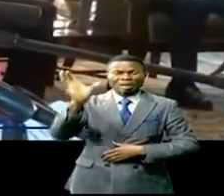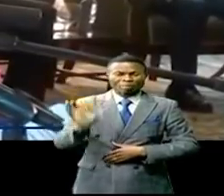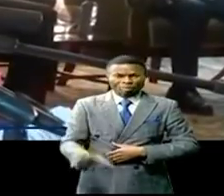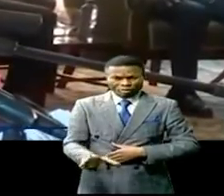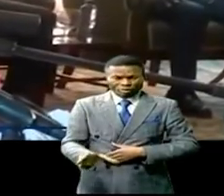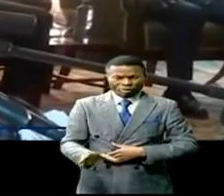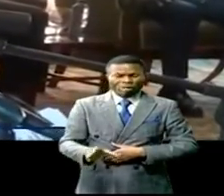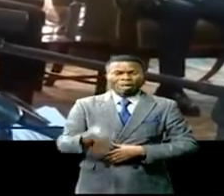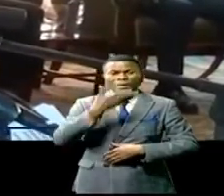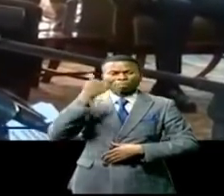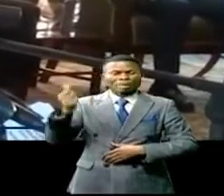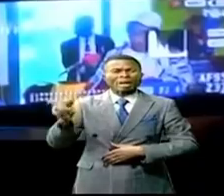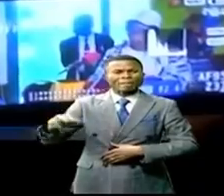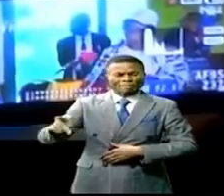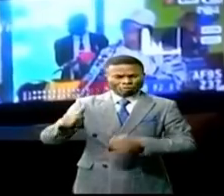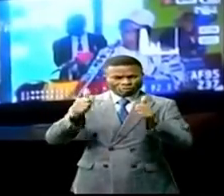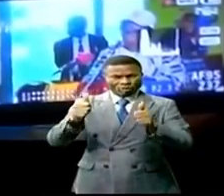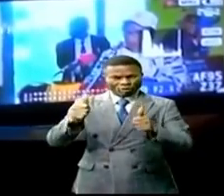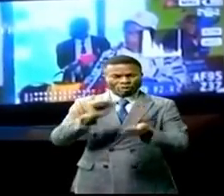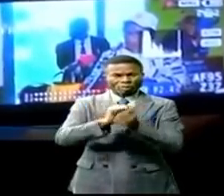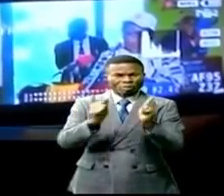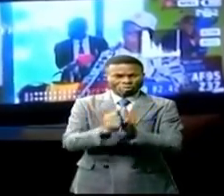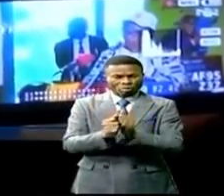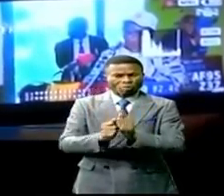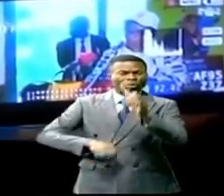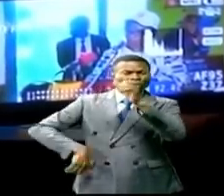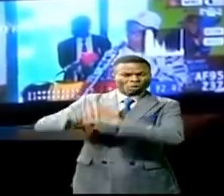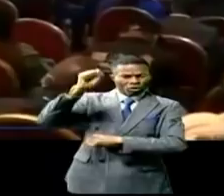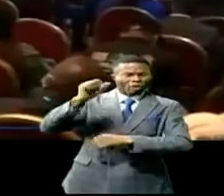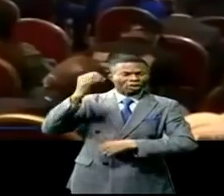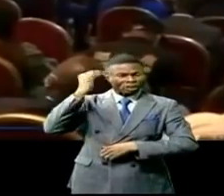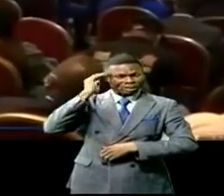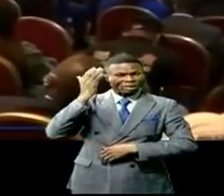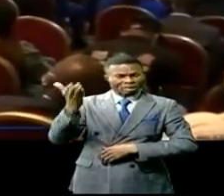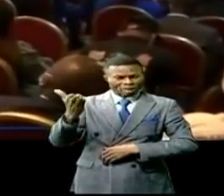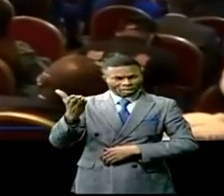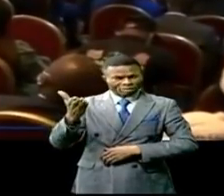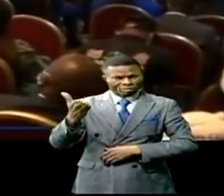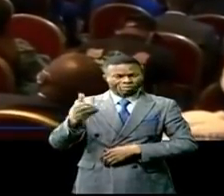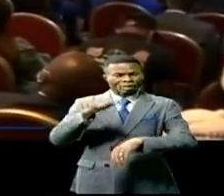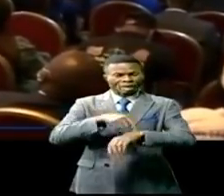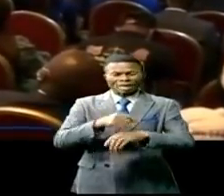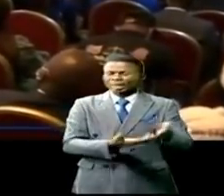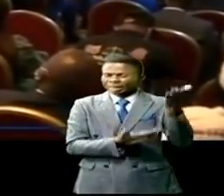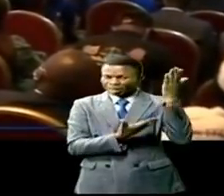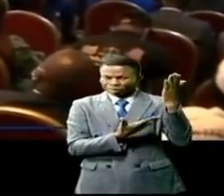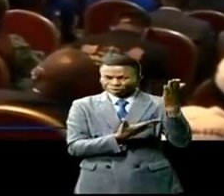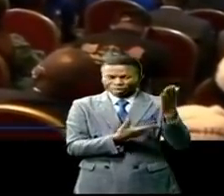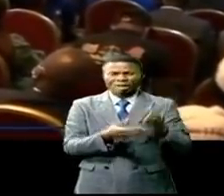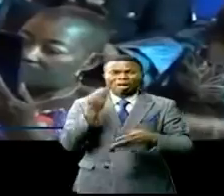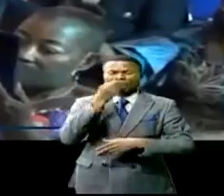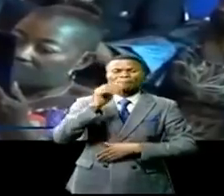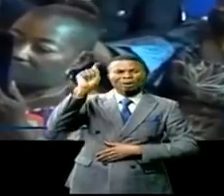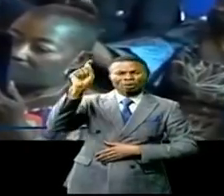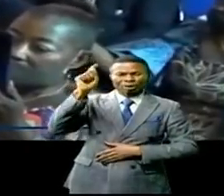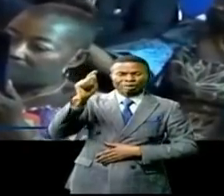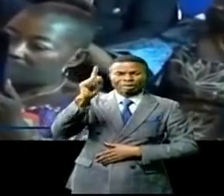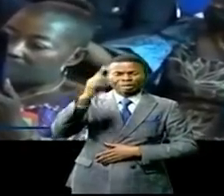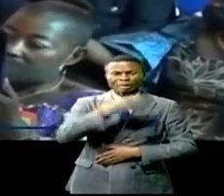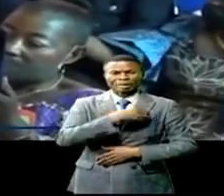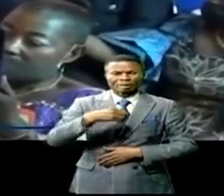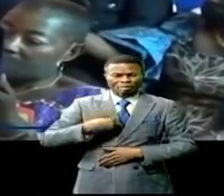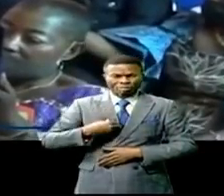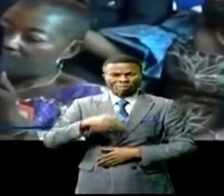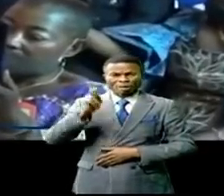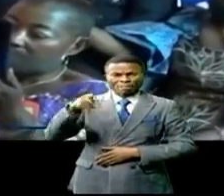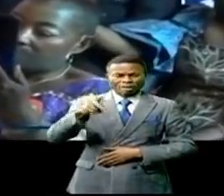parmi les meilleures provinces en termes de report du vih un autre moment fort était celui du témoignage d'une femme pvv